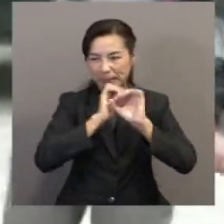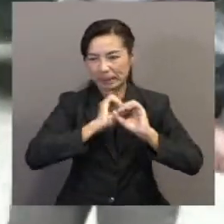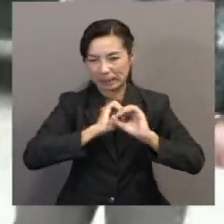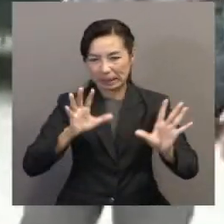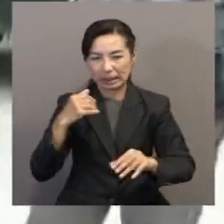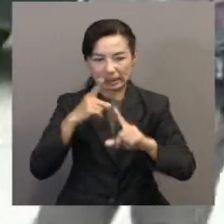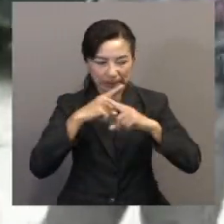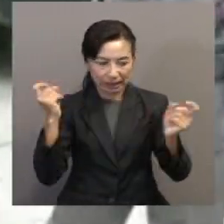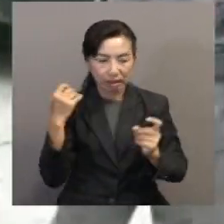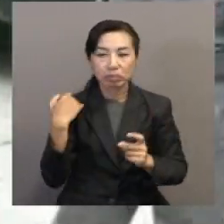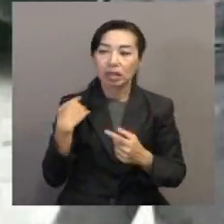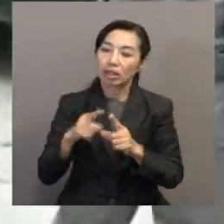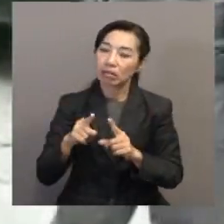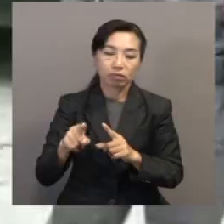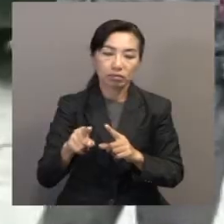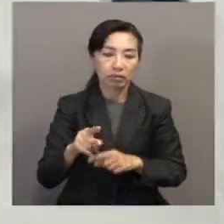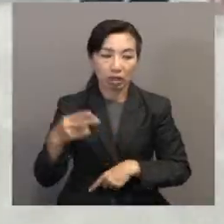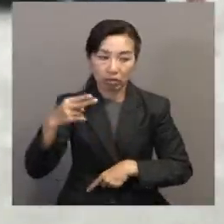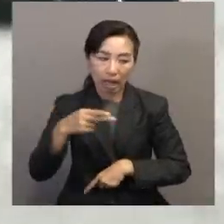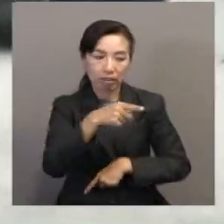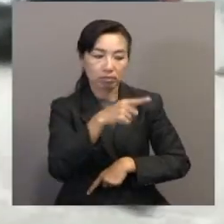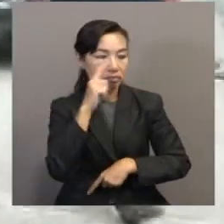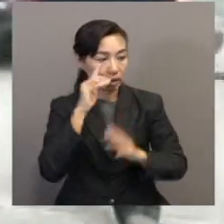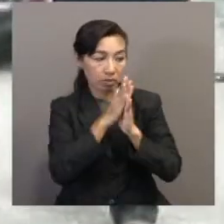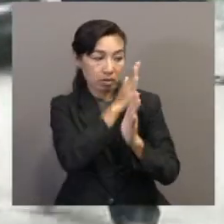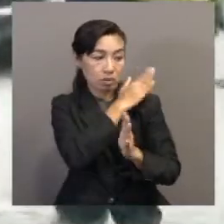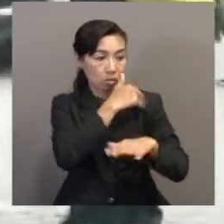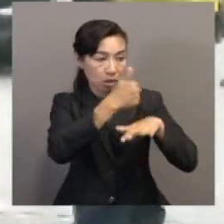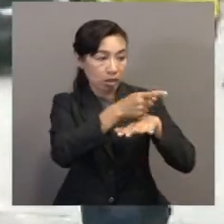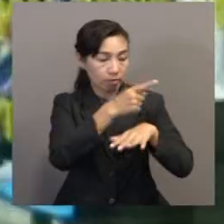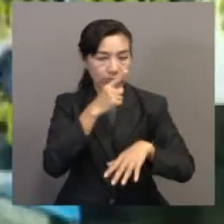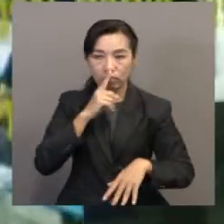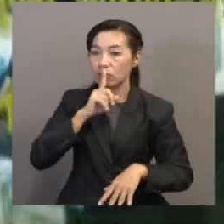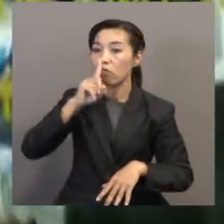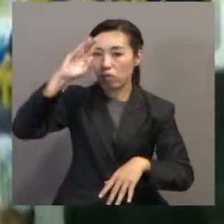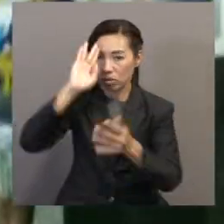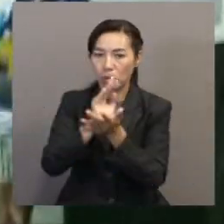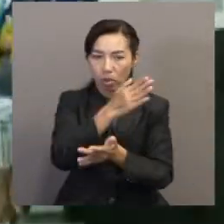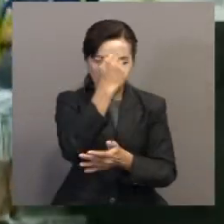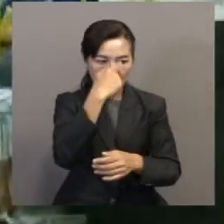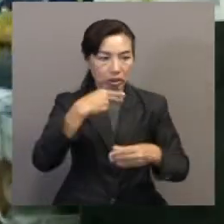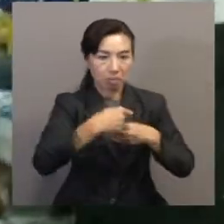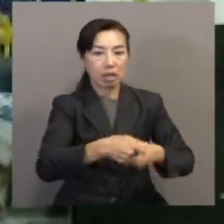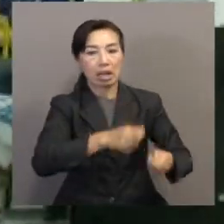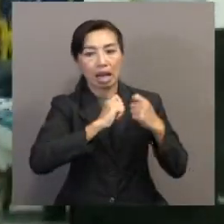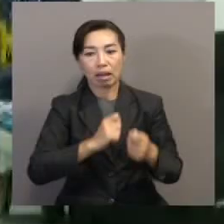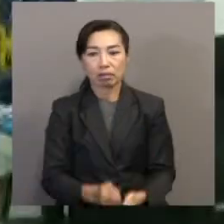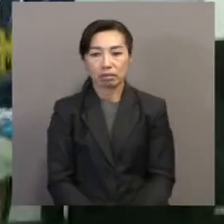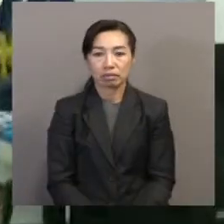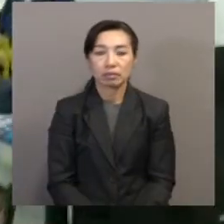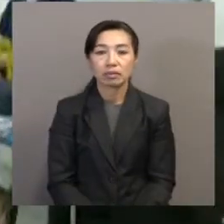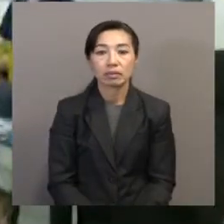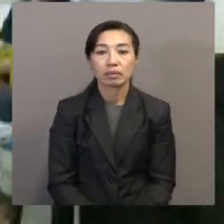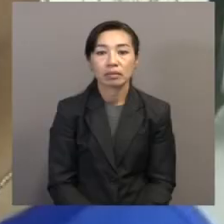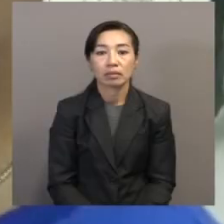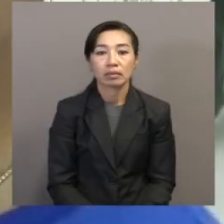าวเนี่ยยืนยันนะครับว่าจะเอาเรื่องเจ้าอาวาสให้ถึงที่สุดเนื่องจากนะครับจะเผาตัวเองกับหลานสาวให้ตายทั้งเป็นฮะ